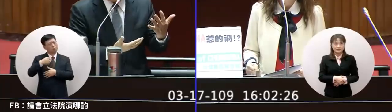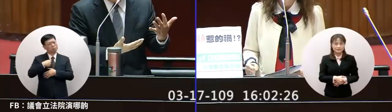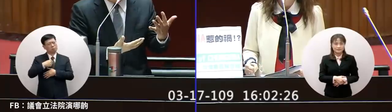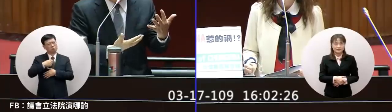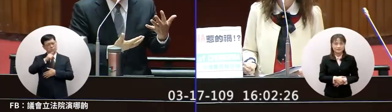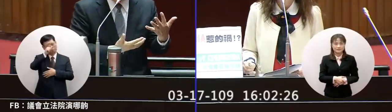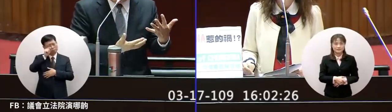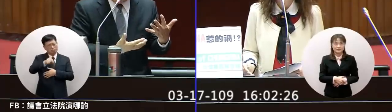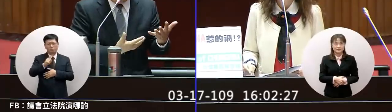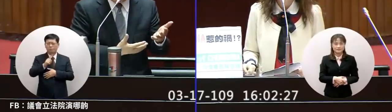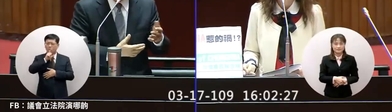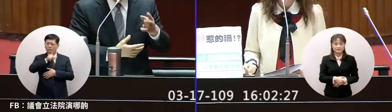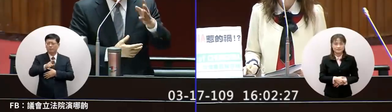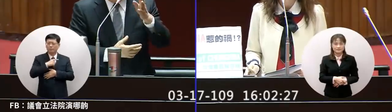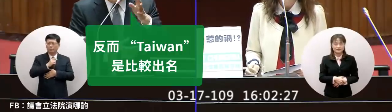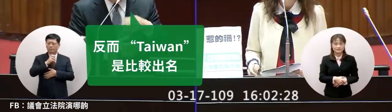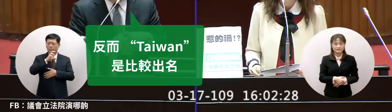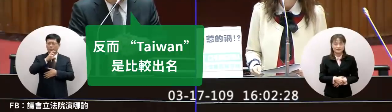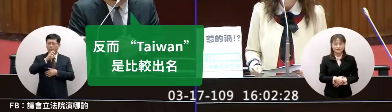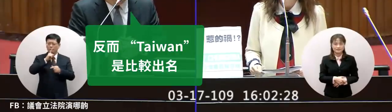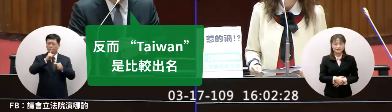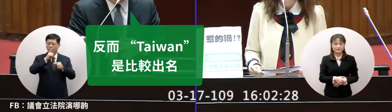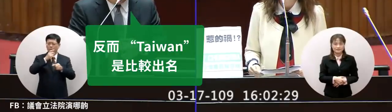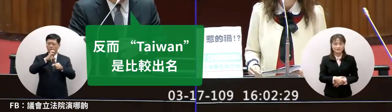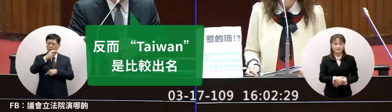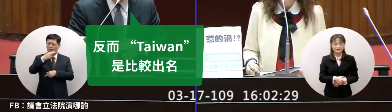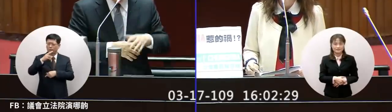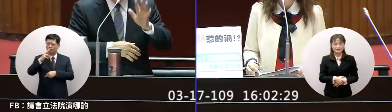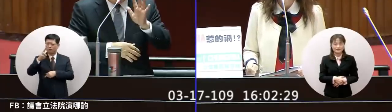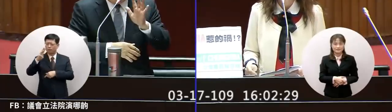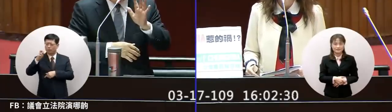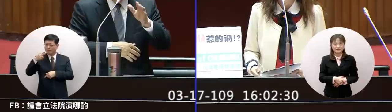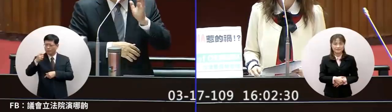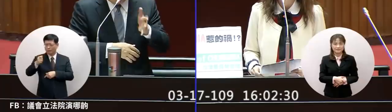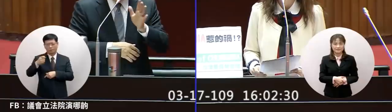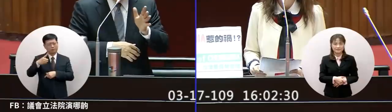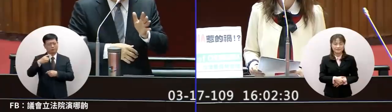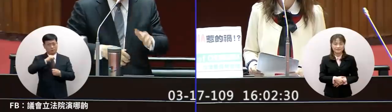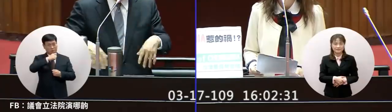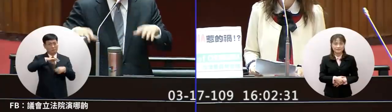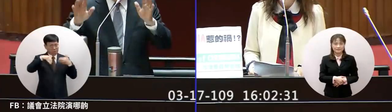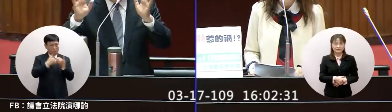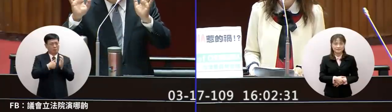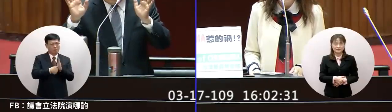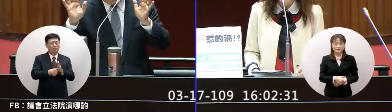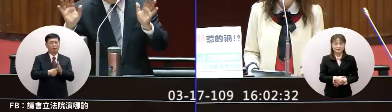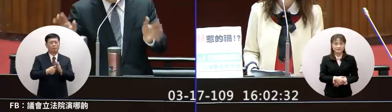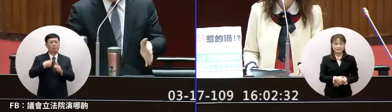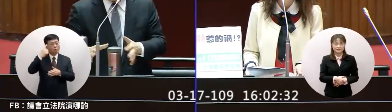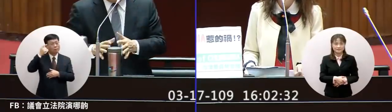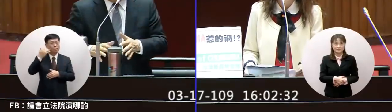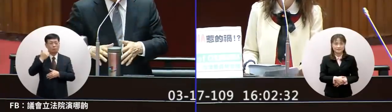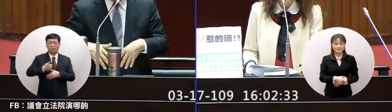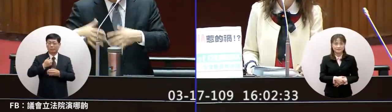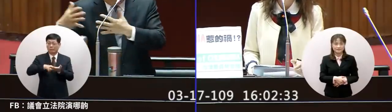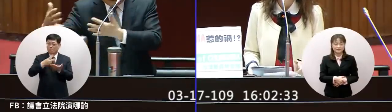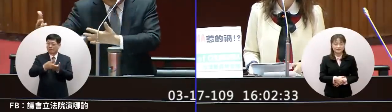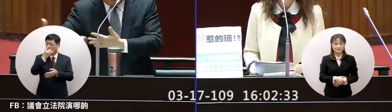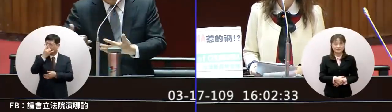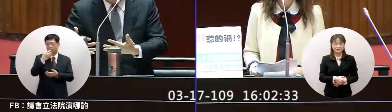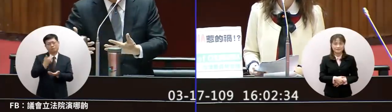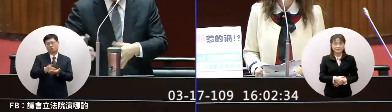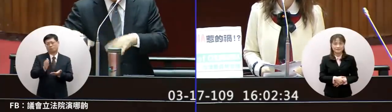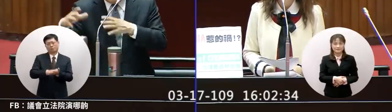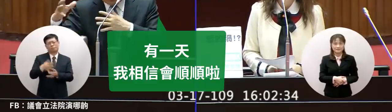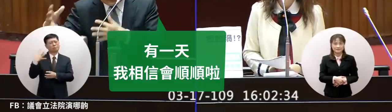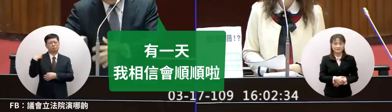觉甲雄雄走出来一个什么中华，连到台湾是较出名啊。所以我的意思啦，若无在了解，